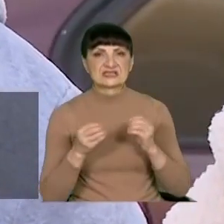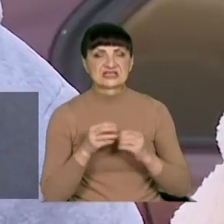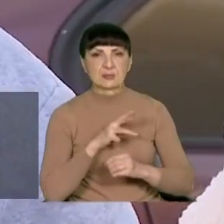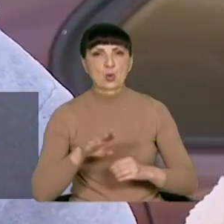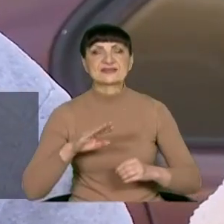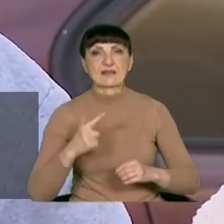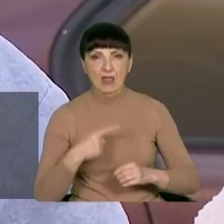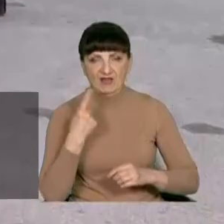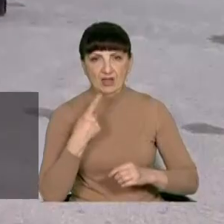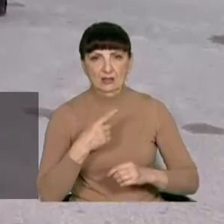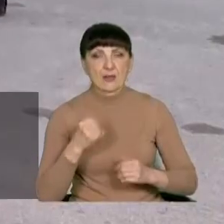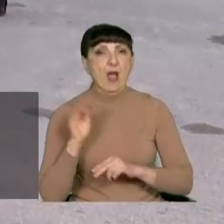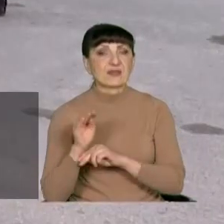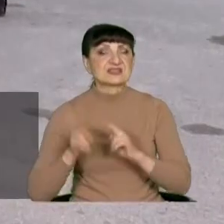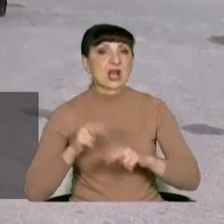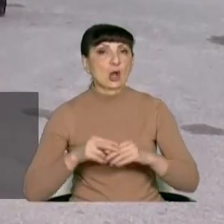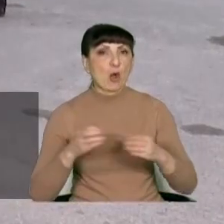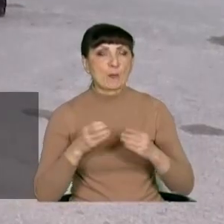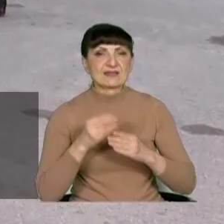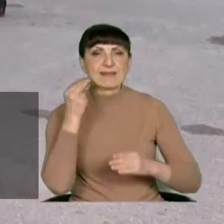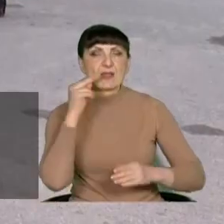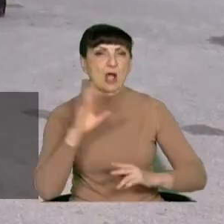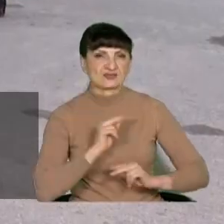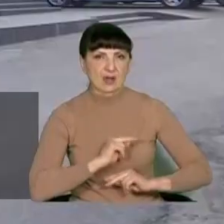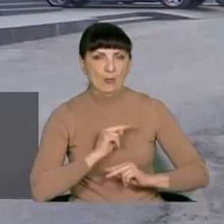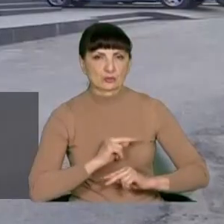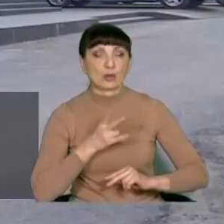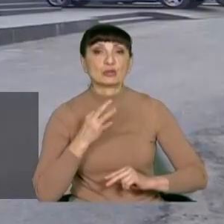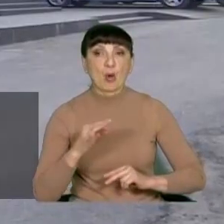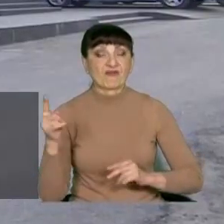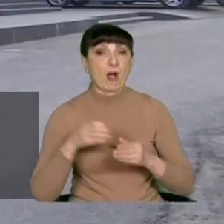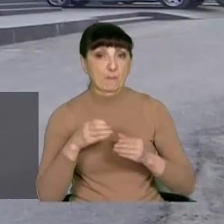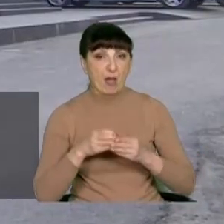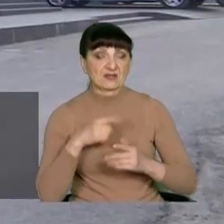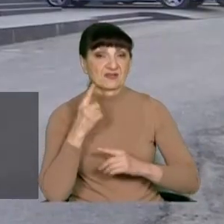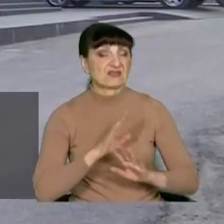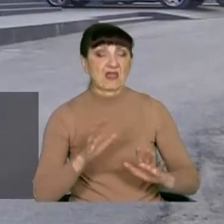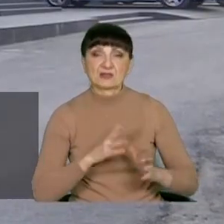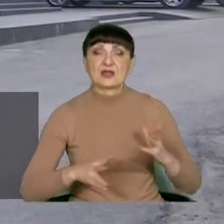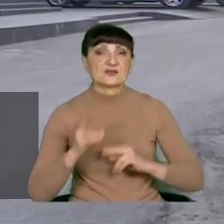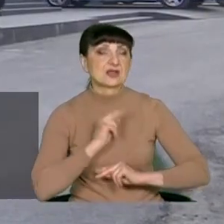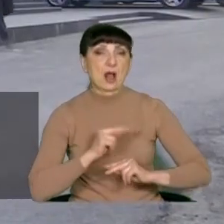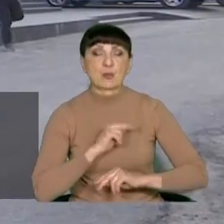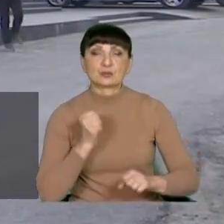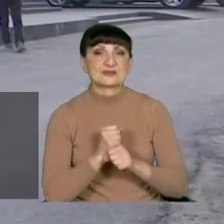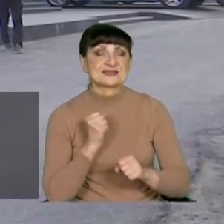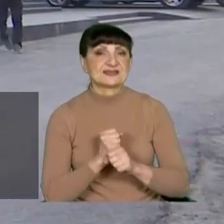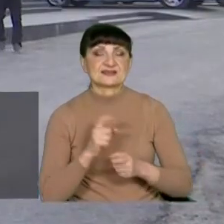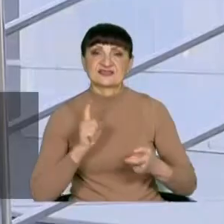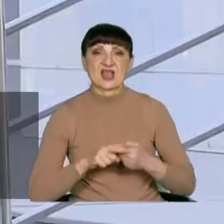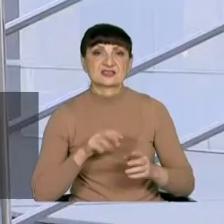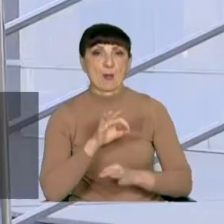тенге. И теперь обвиняют подрядчика в некачественной работе. Однако в компании говорят, что все работы были выполнены строго по